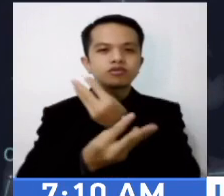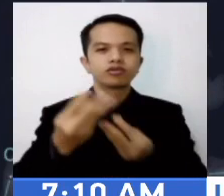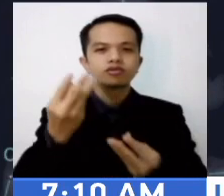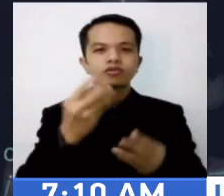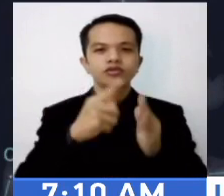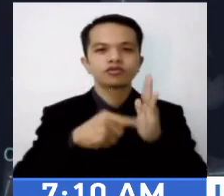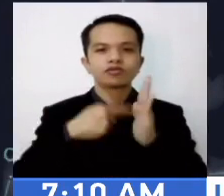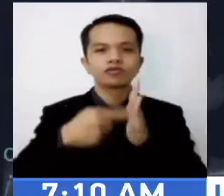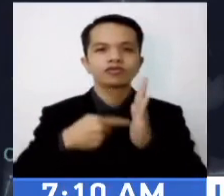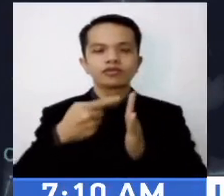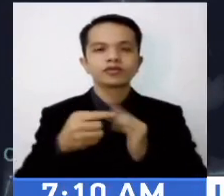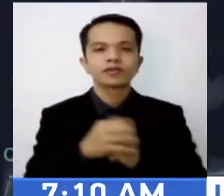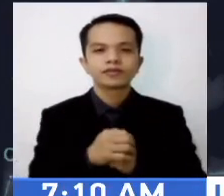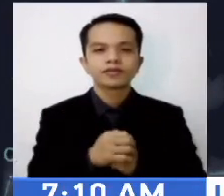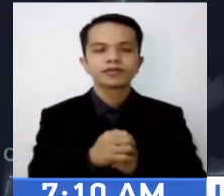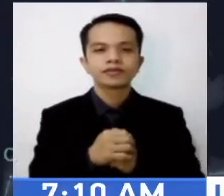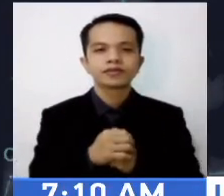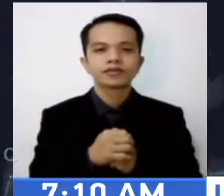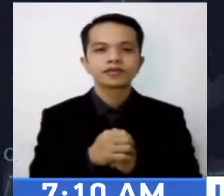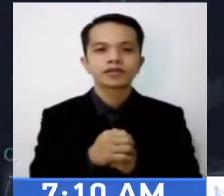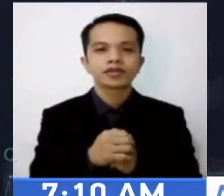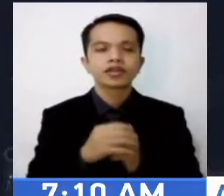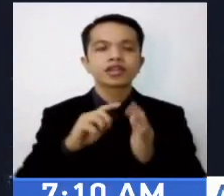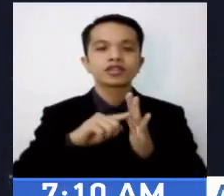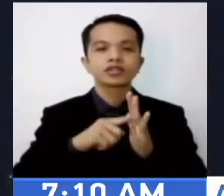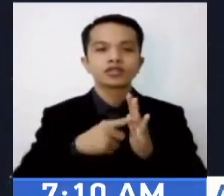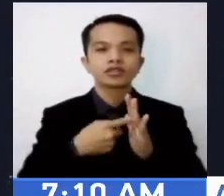meteor shower sa December 17.